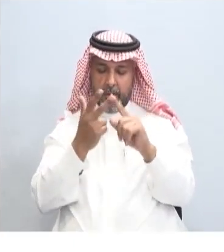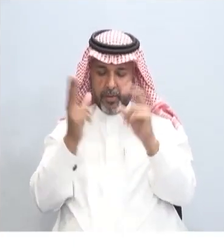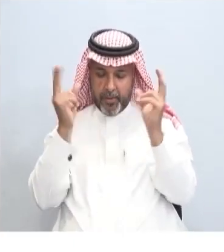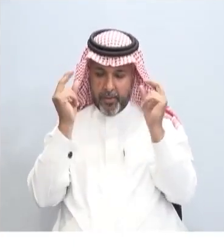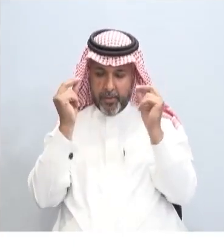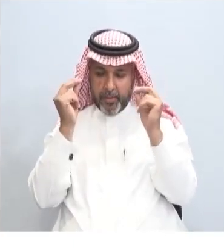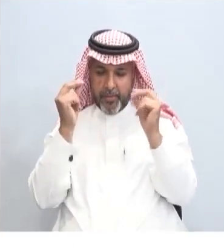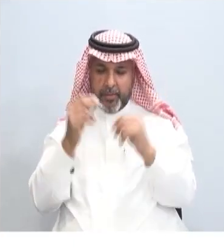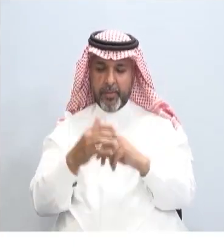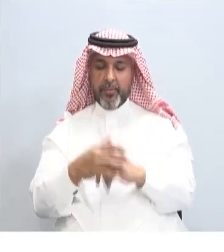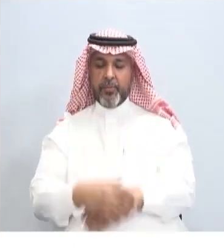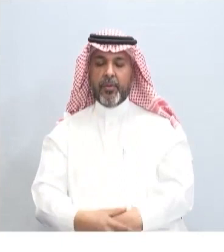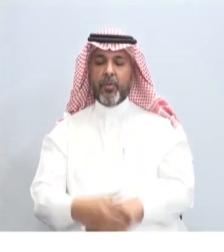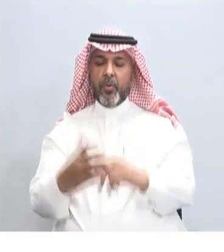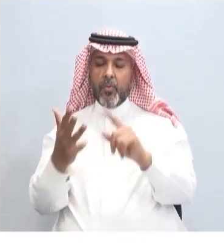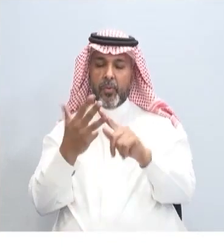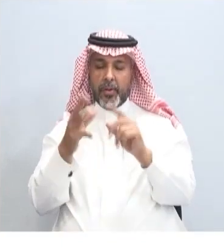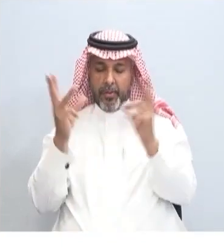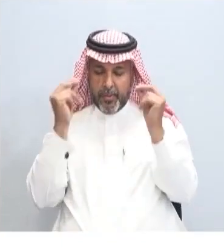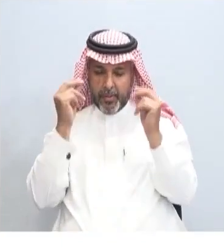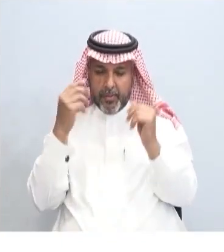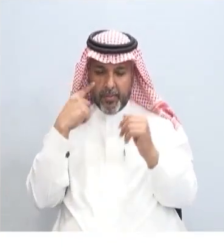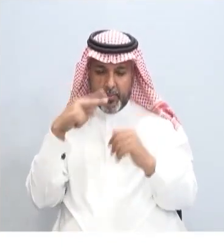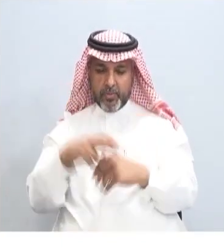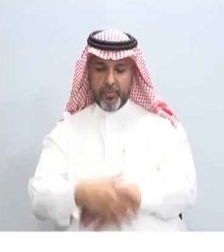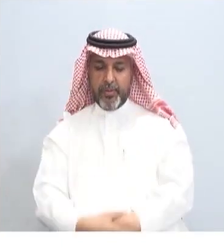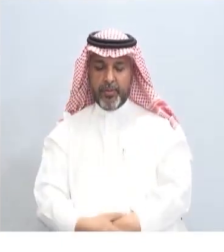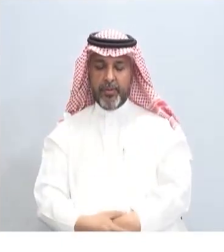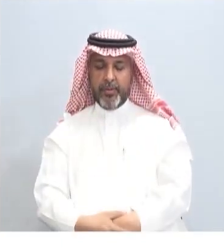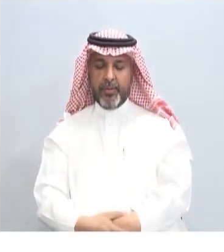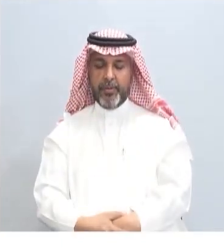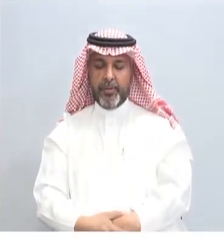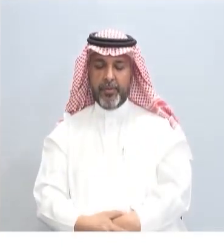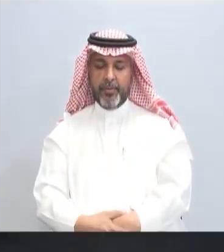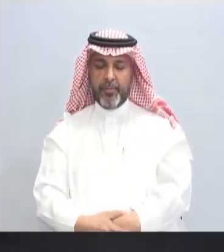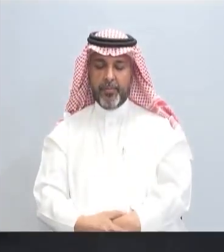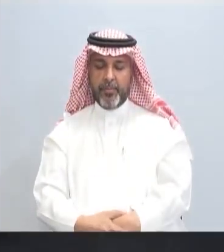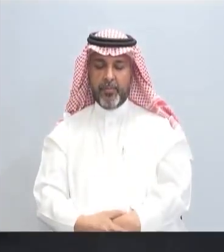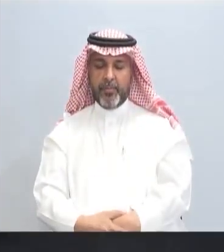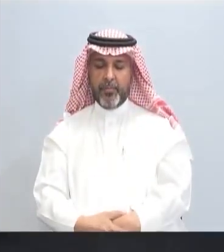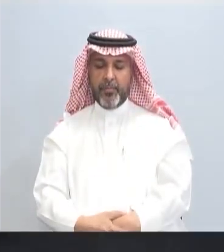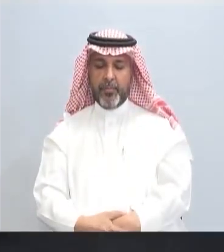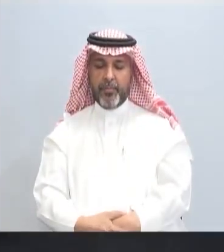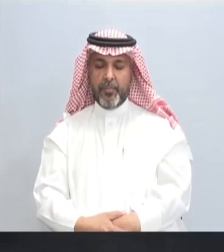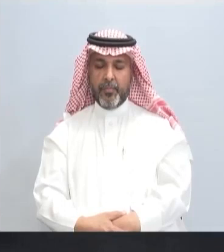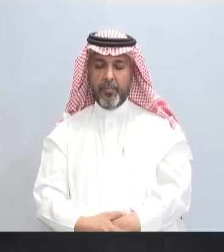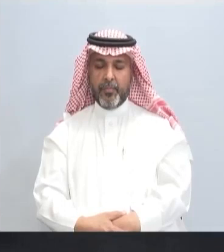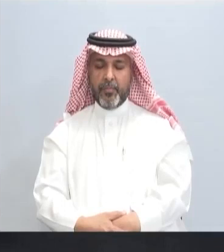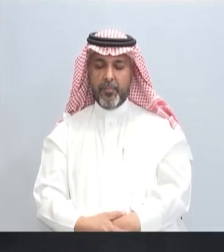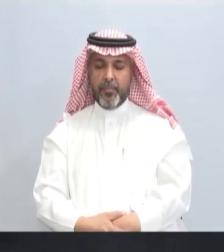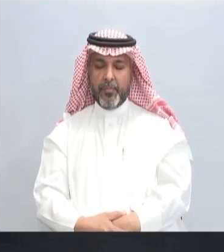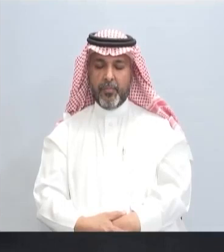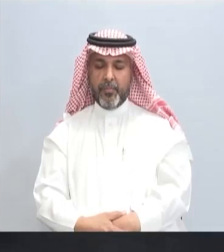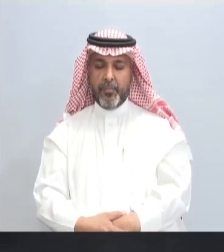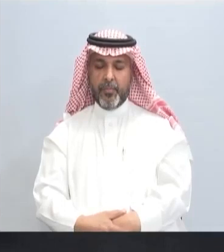وكذلك تكلمنا عن احتمال الحادثه المتممه المهم بالنسبه لي ان احنا نتصور شيء مهم